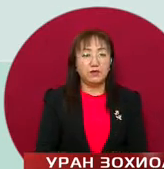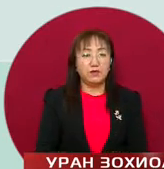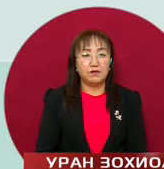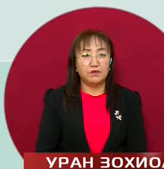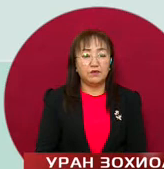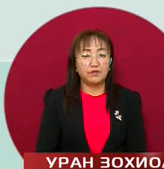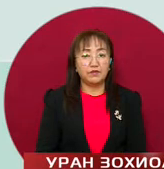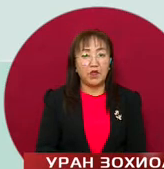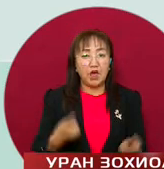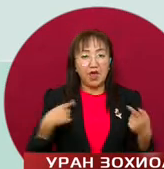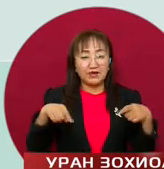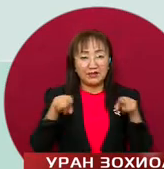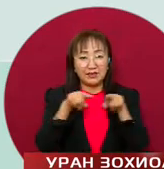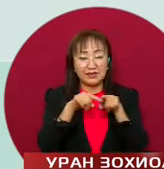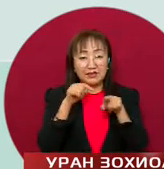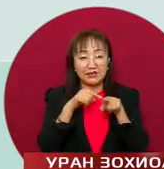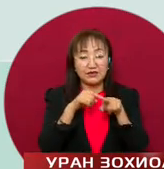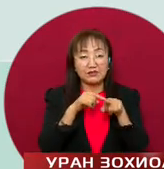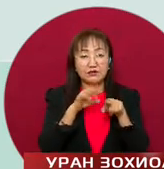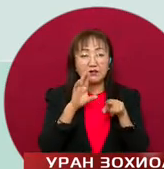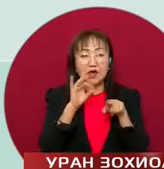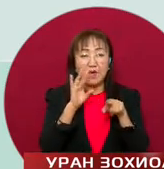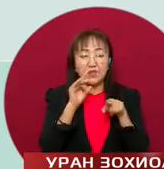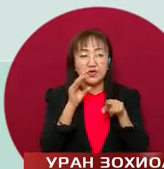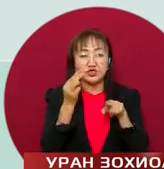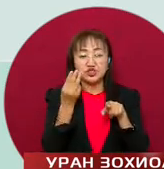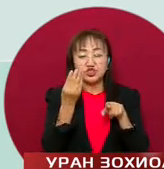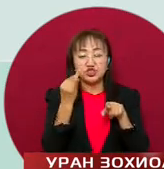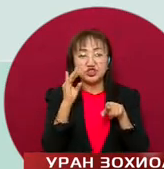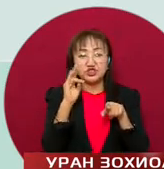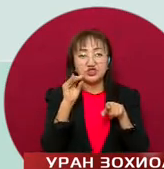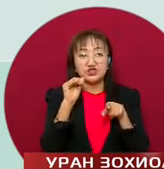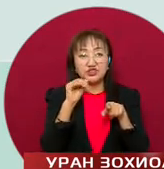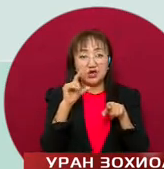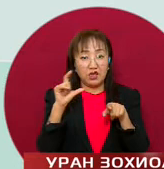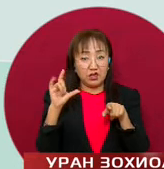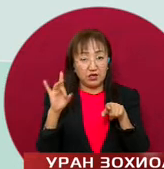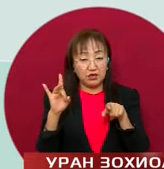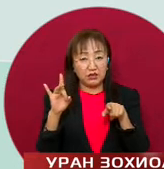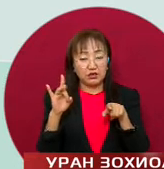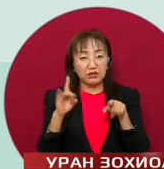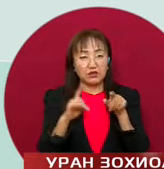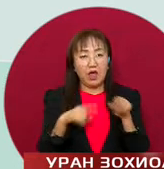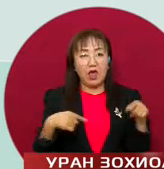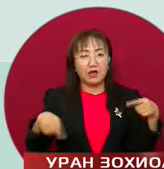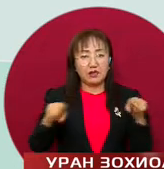Тэгвэл уг адитгал ямар шинжээр нь адилтгсан бэ?